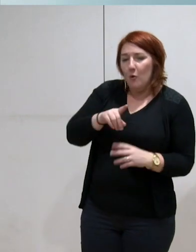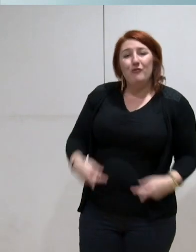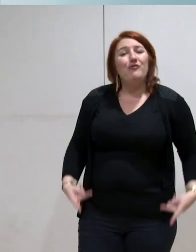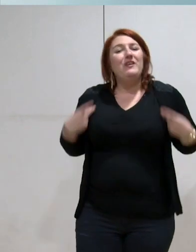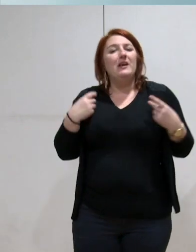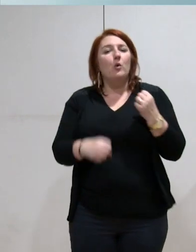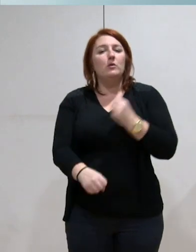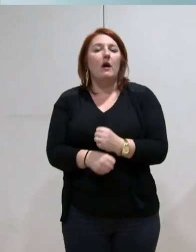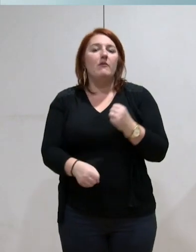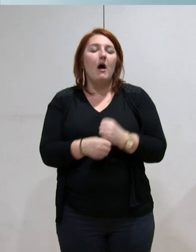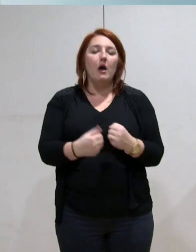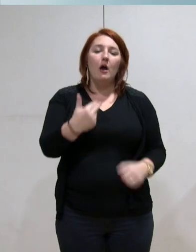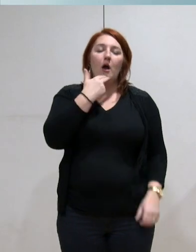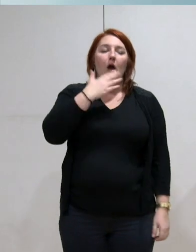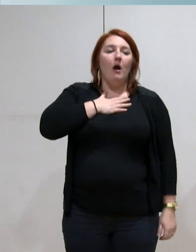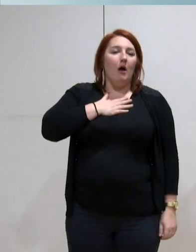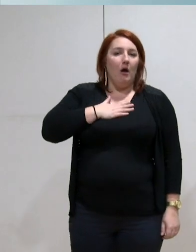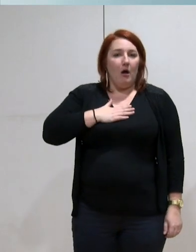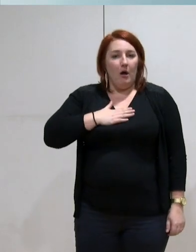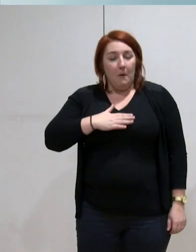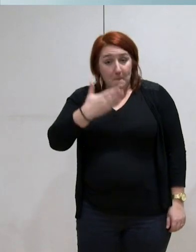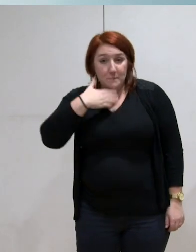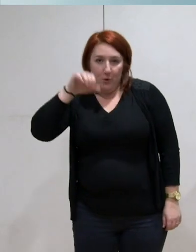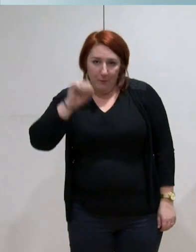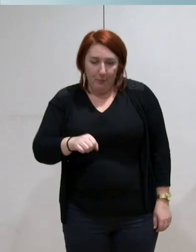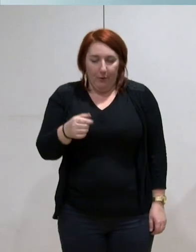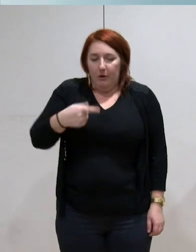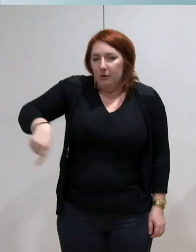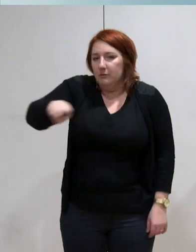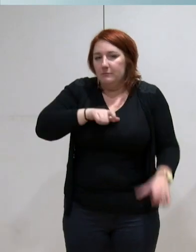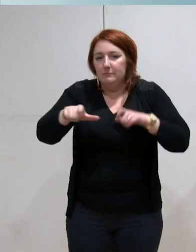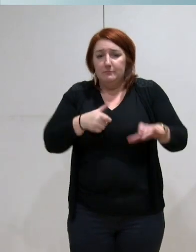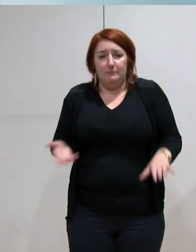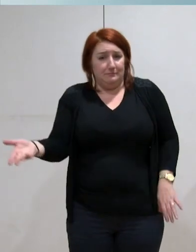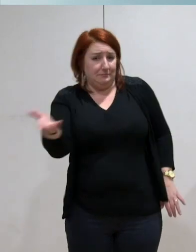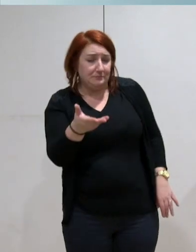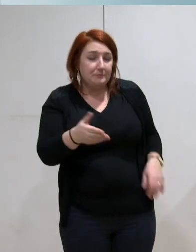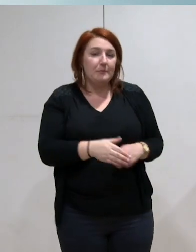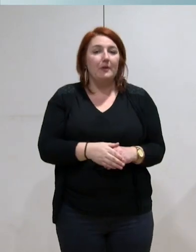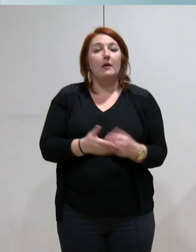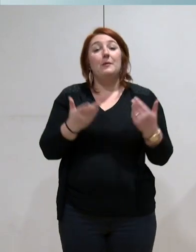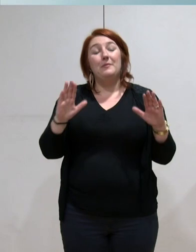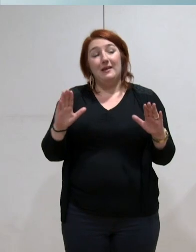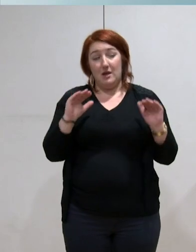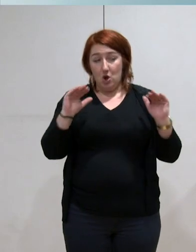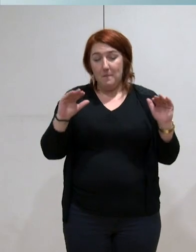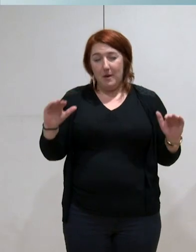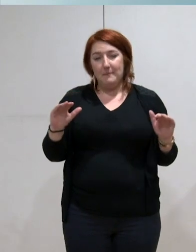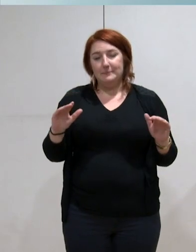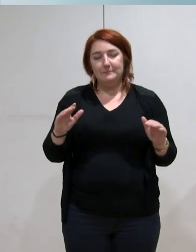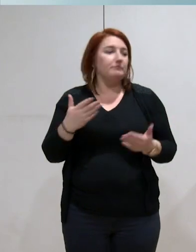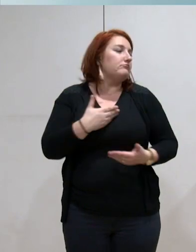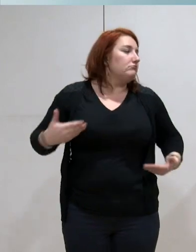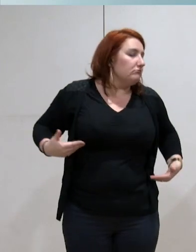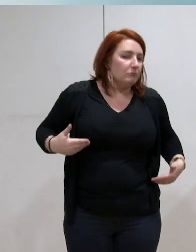travail de nombreux collaborateurs de la ville de Grenoble et qui pour terminer comportera quand même une question elle a été